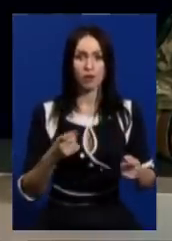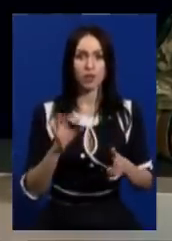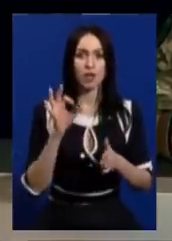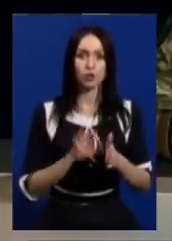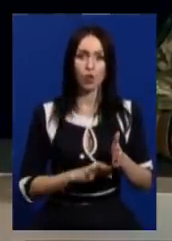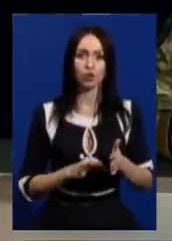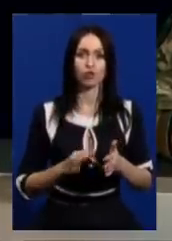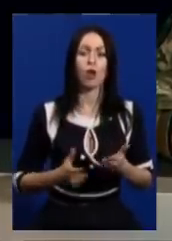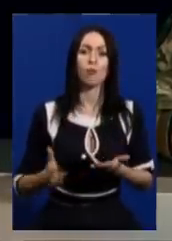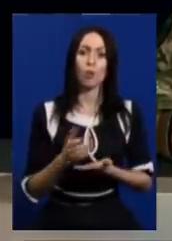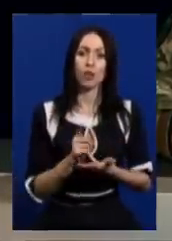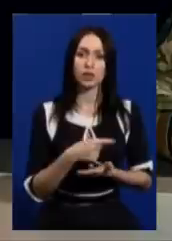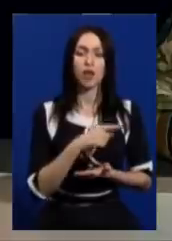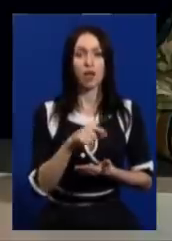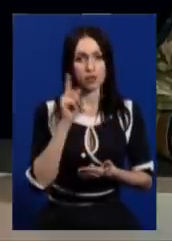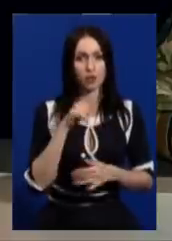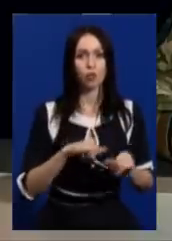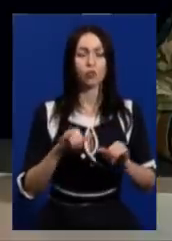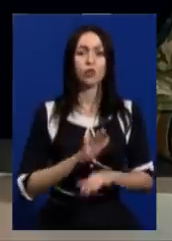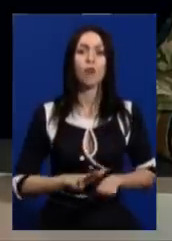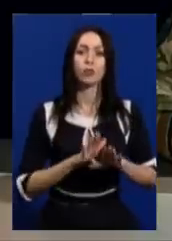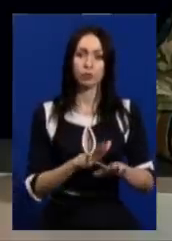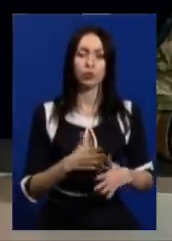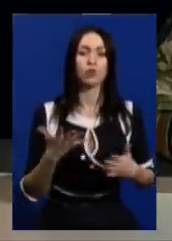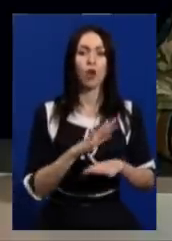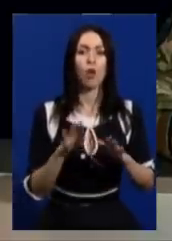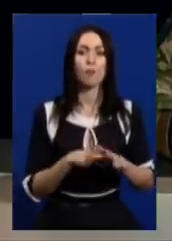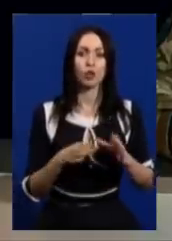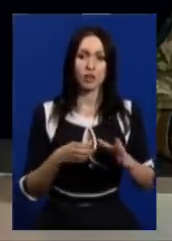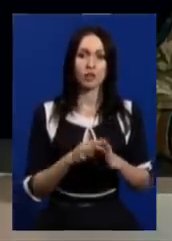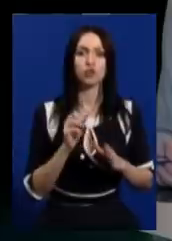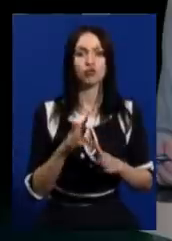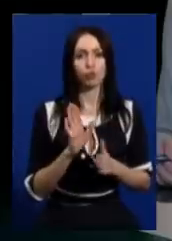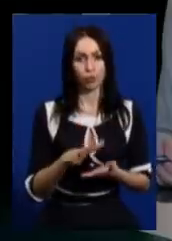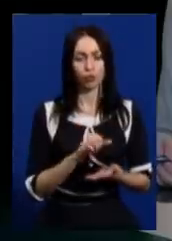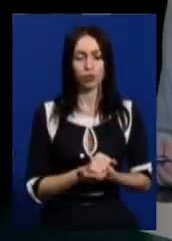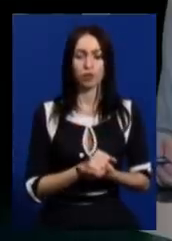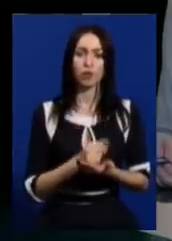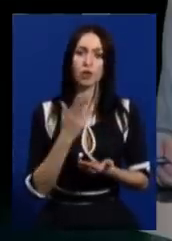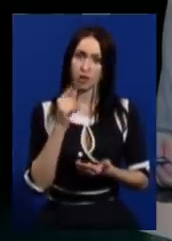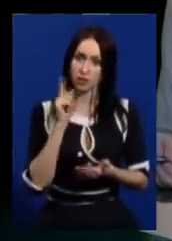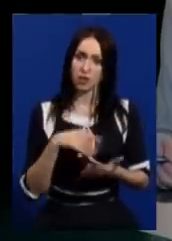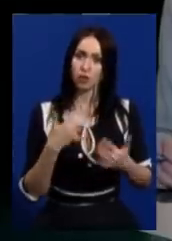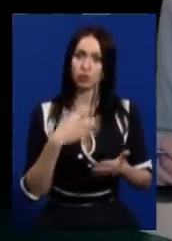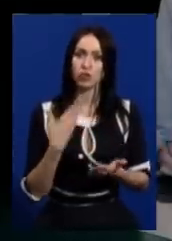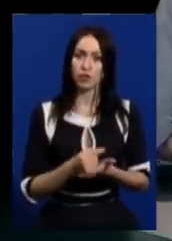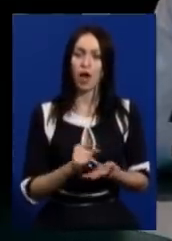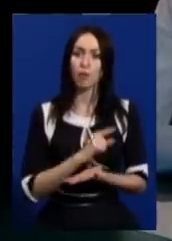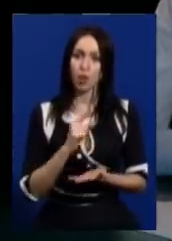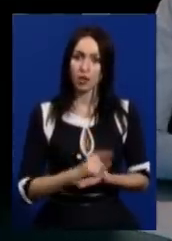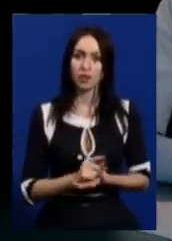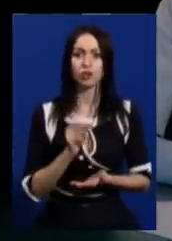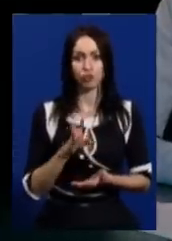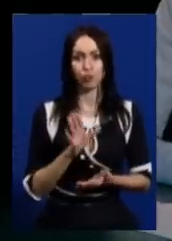мобілізація, вони знають, куди вони прибудуть, в яке підрозділення, на яку должність, знають вже свої функціональні обов'язки, чим